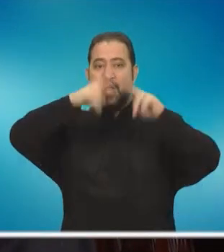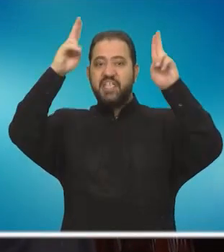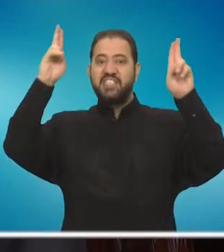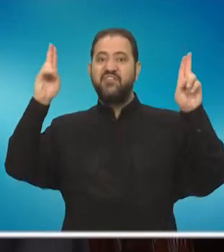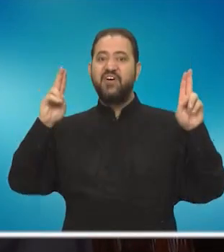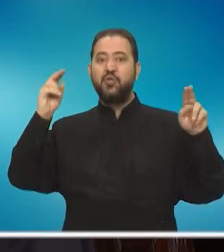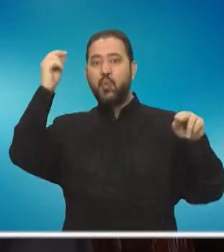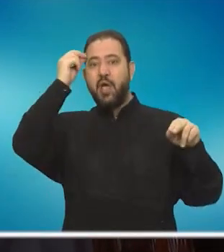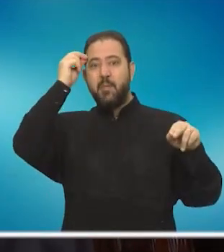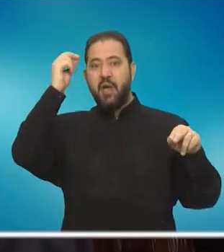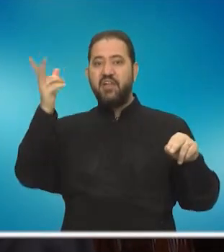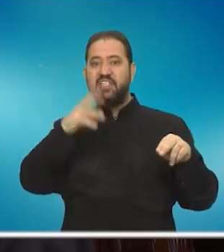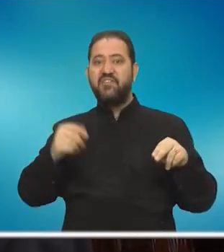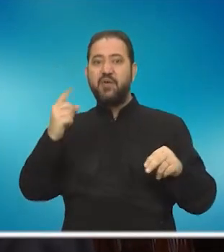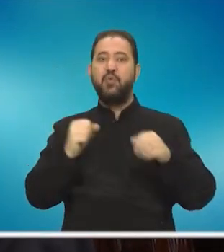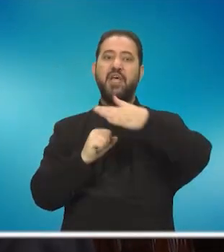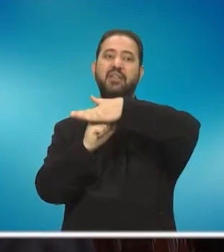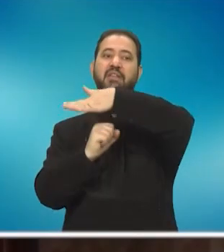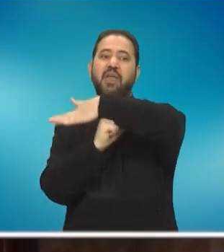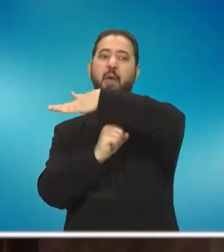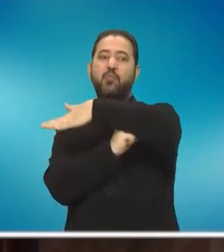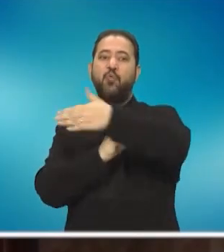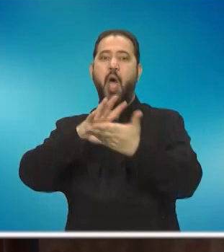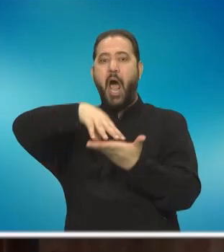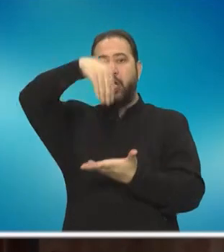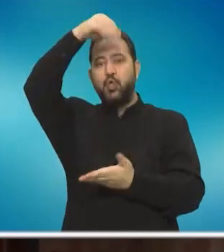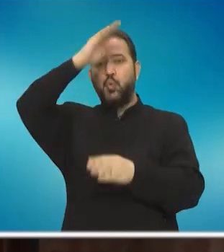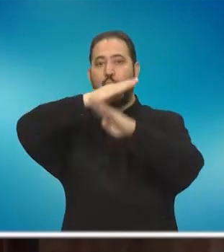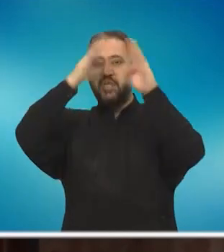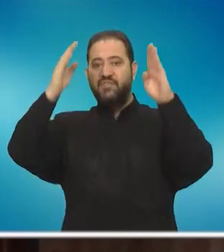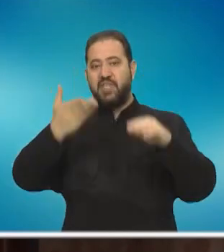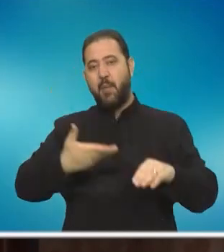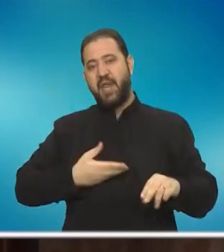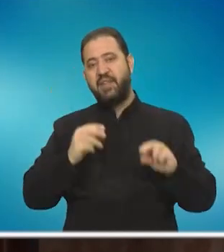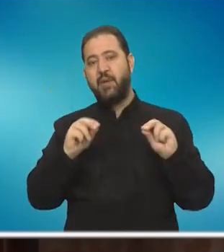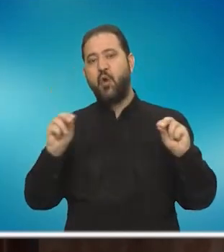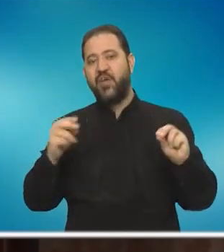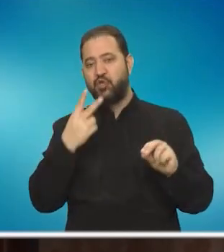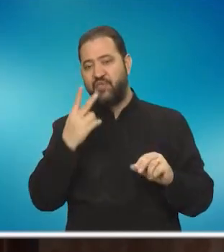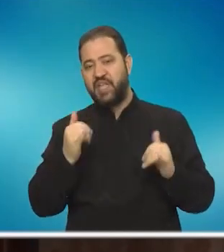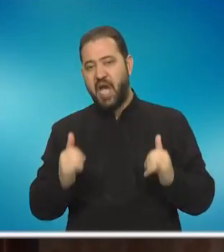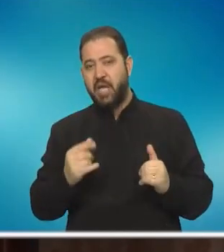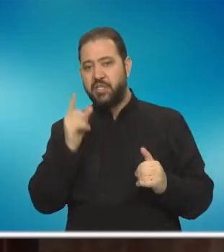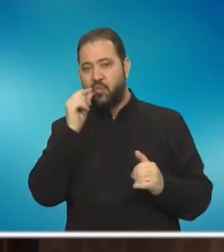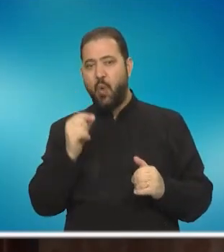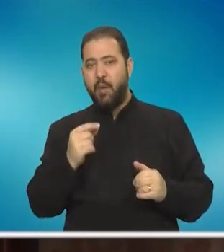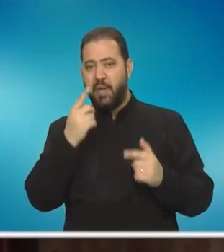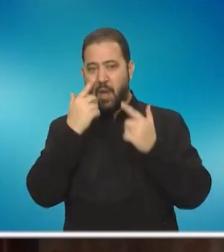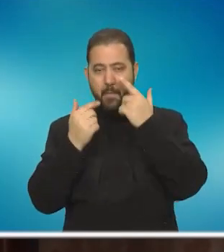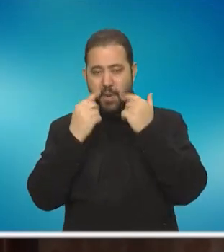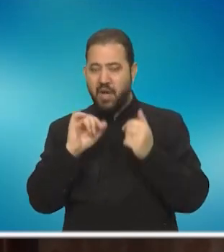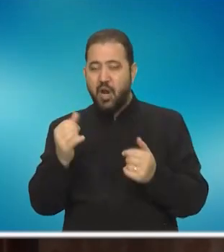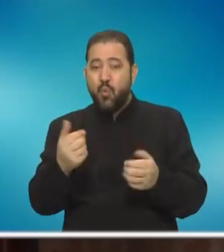devină un mijloc spre mântuire, templu al Duhului Sfânt. În societatea de astăzi vedem că omul se plânge de timp și, așa cum foarte